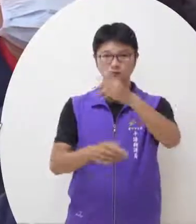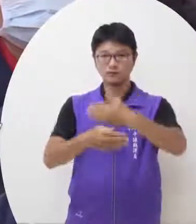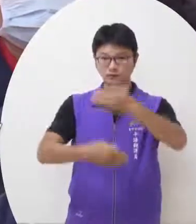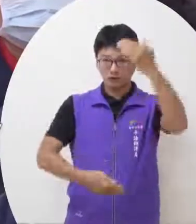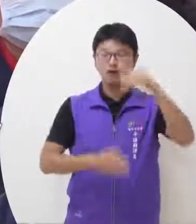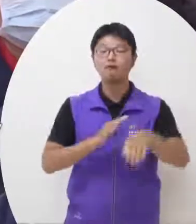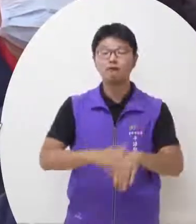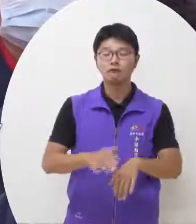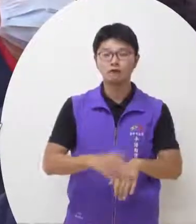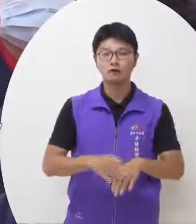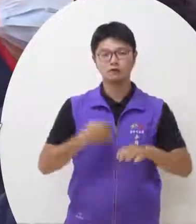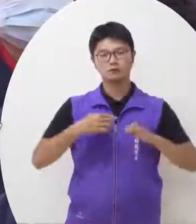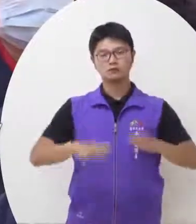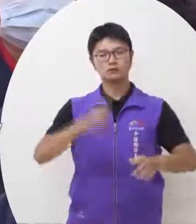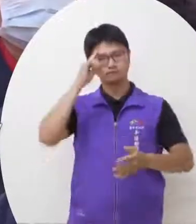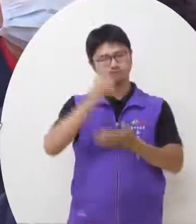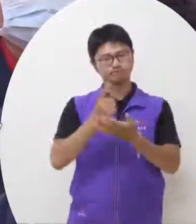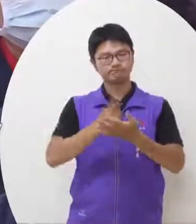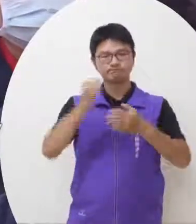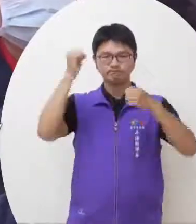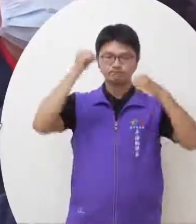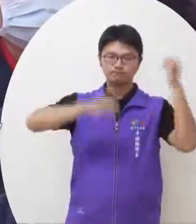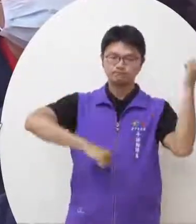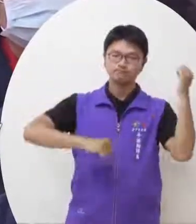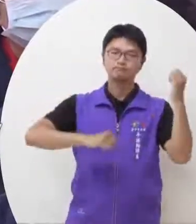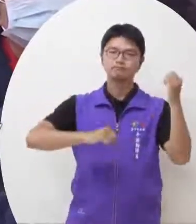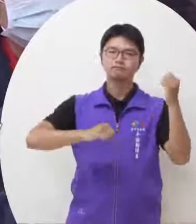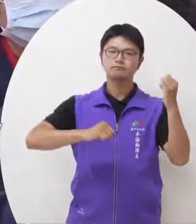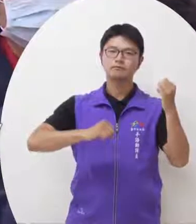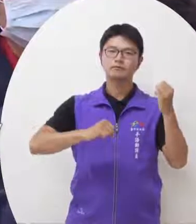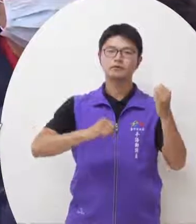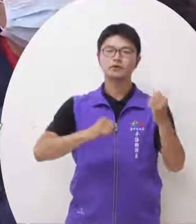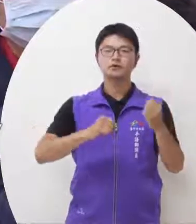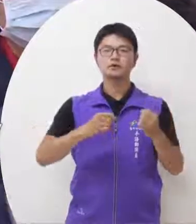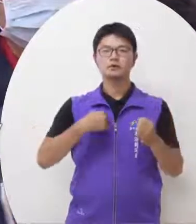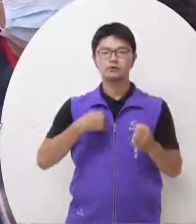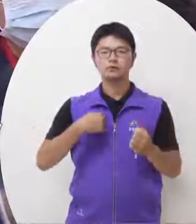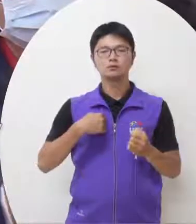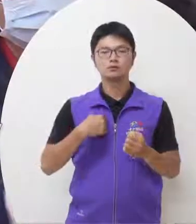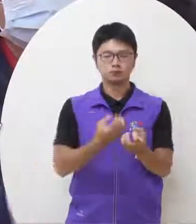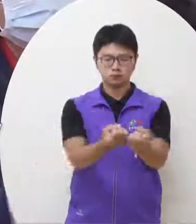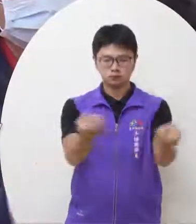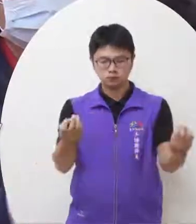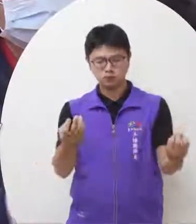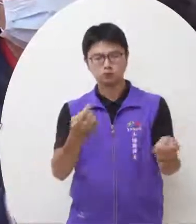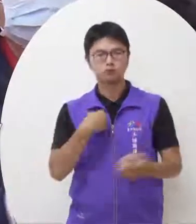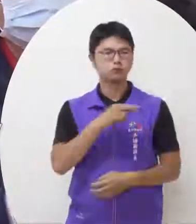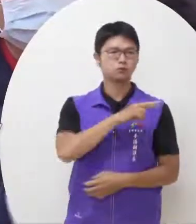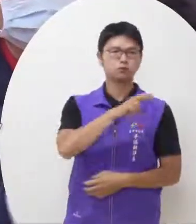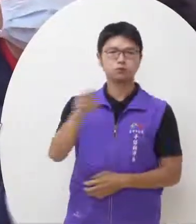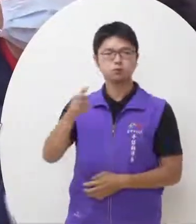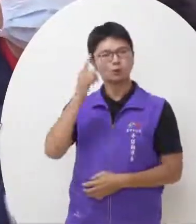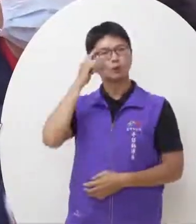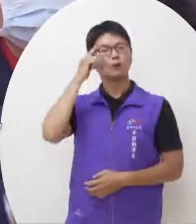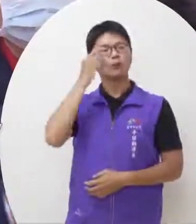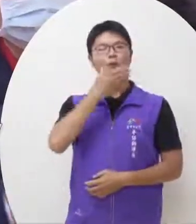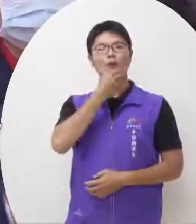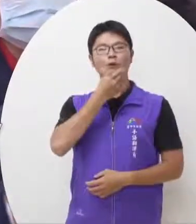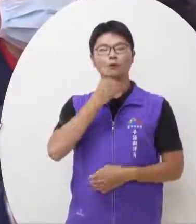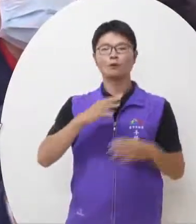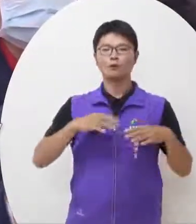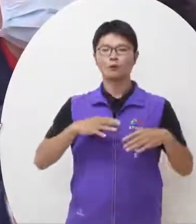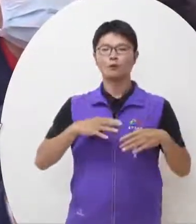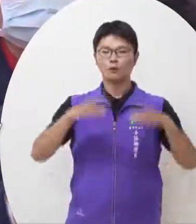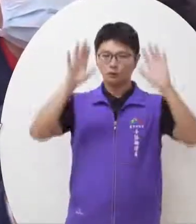我们现在每天早上我们看着晨曦，看着花园心旷神怡，那晚上可以看夜景，赏星